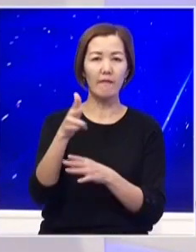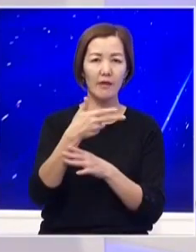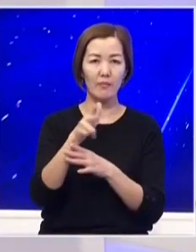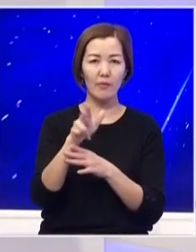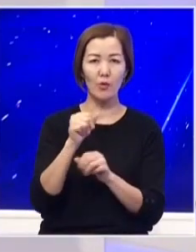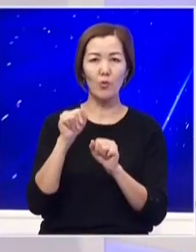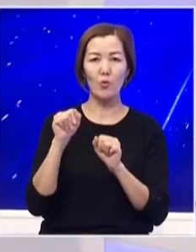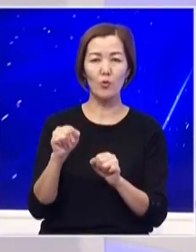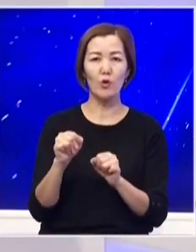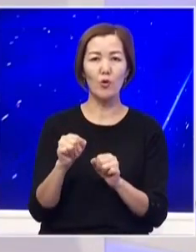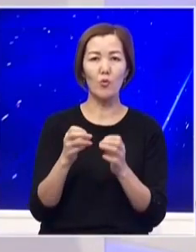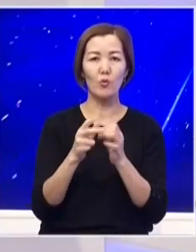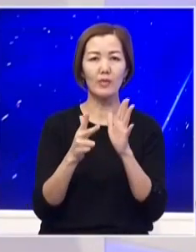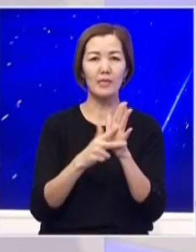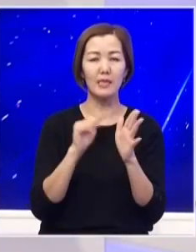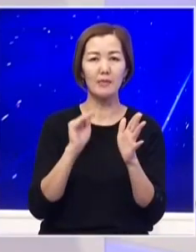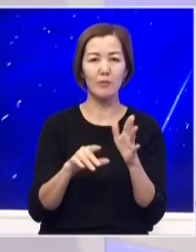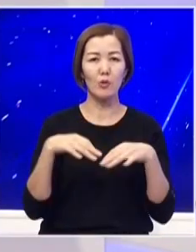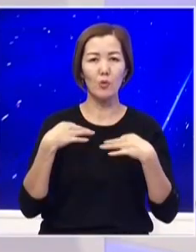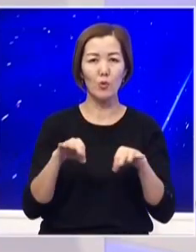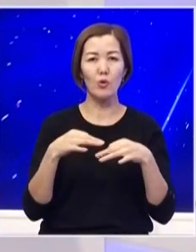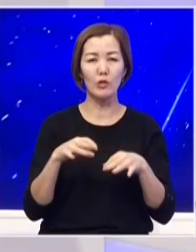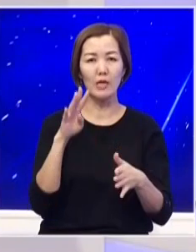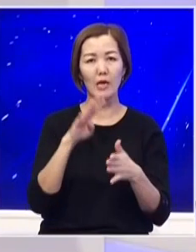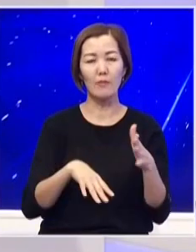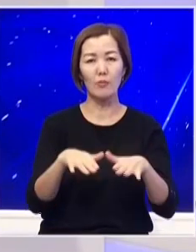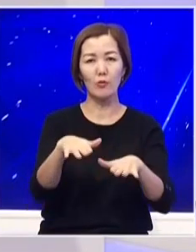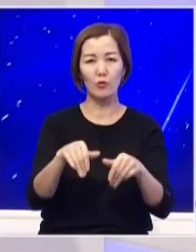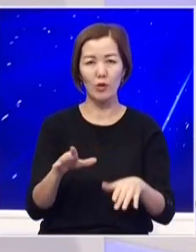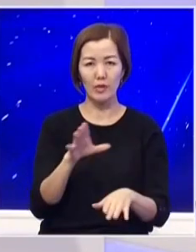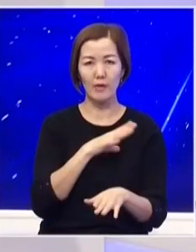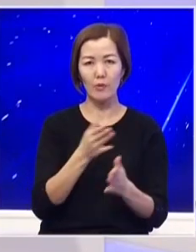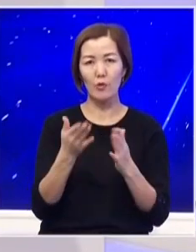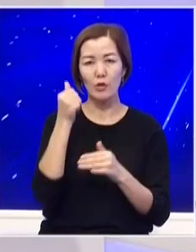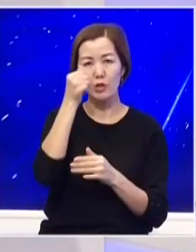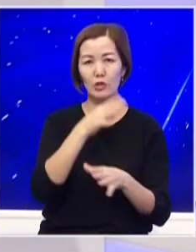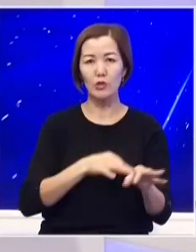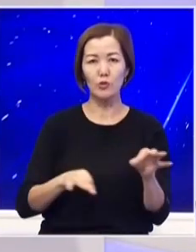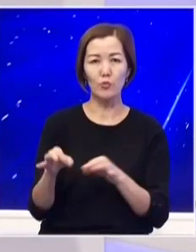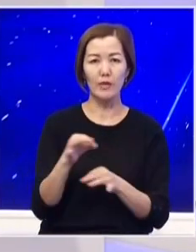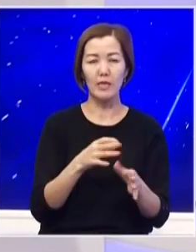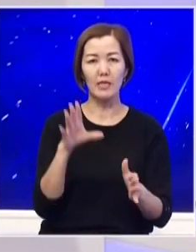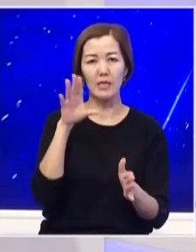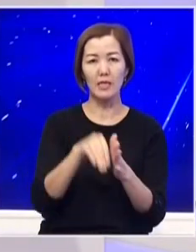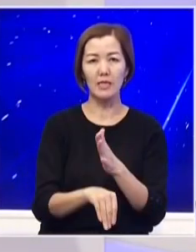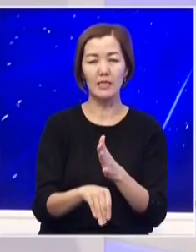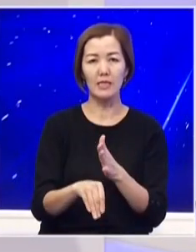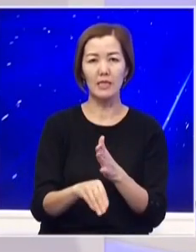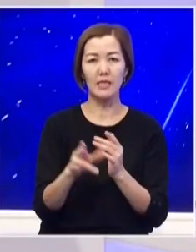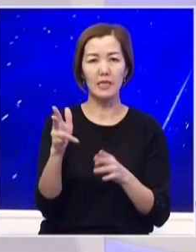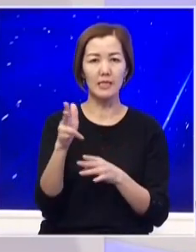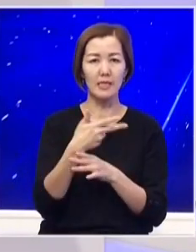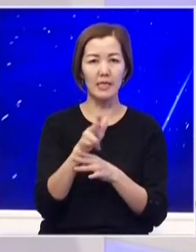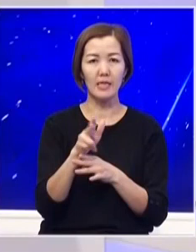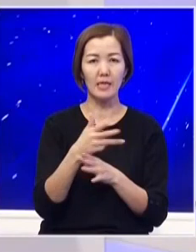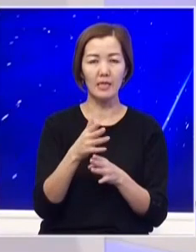Сергектегі қорғау қосымшасы 18 мың көлікті айыптұрағына қаматты. Өткен жылы пилоттық жоба ретінде енгізілген жүйе сергекті